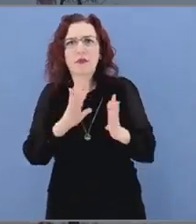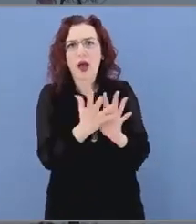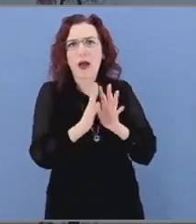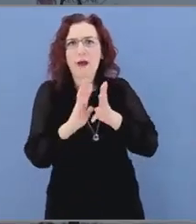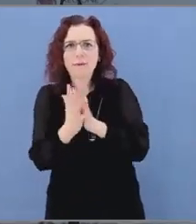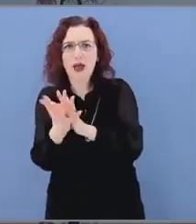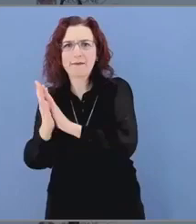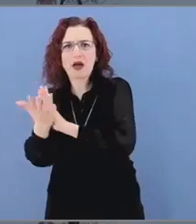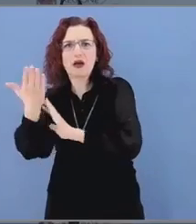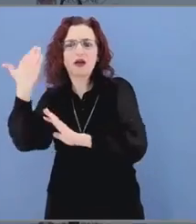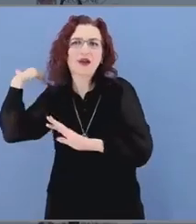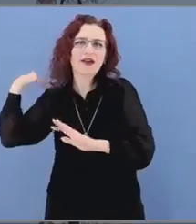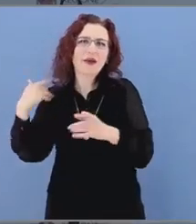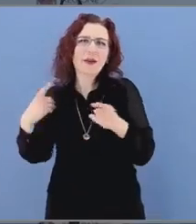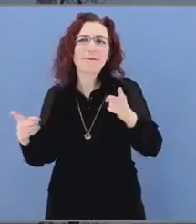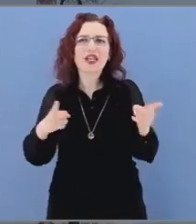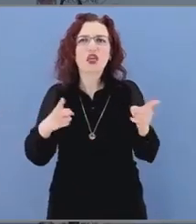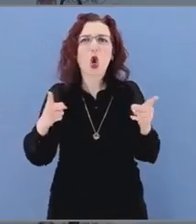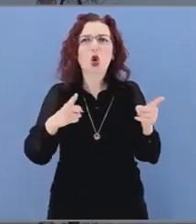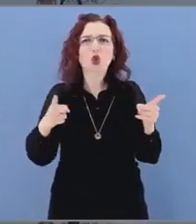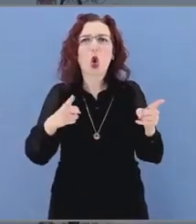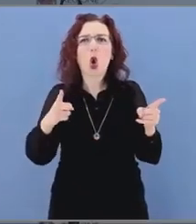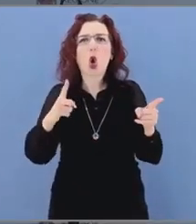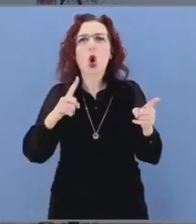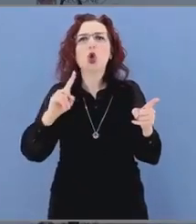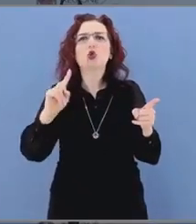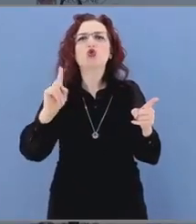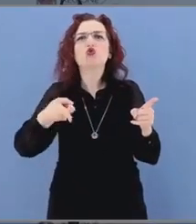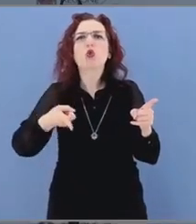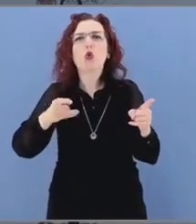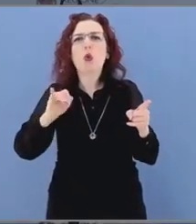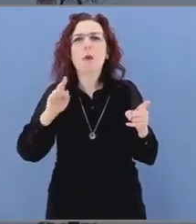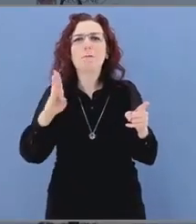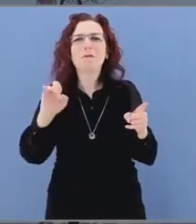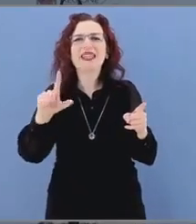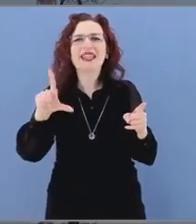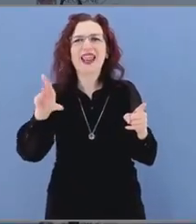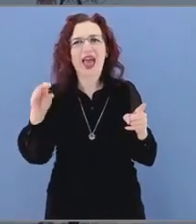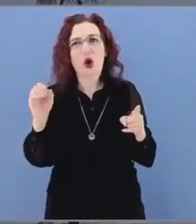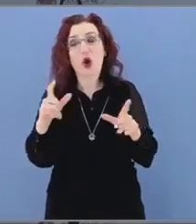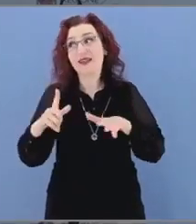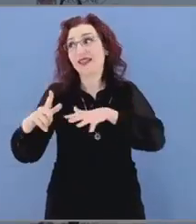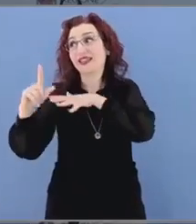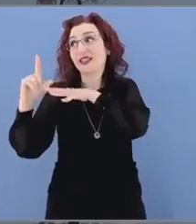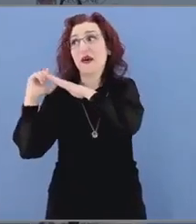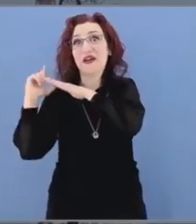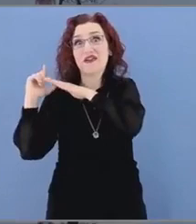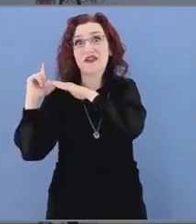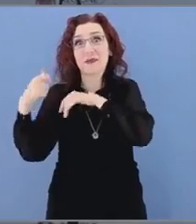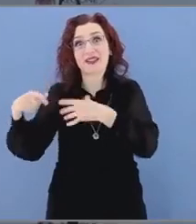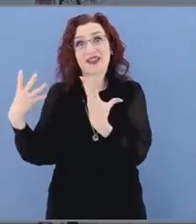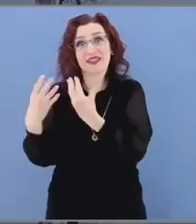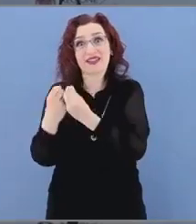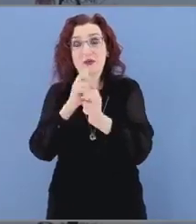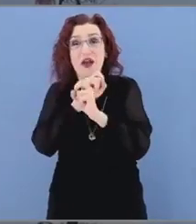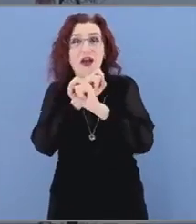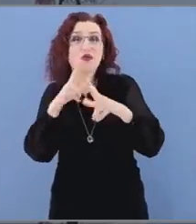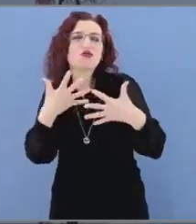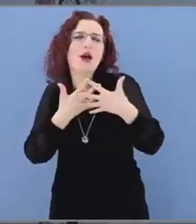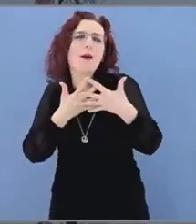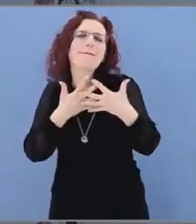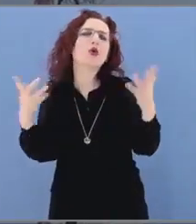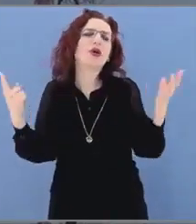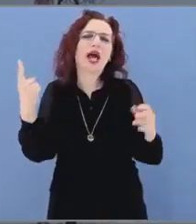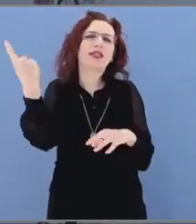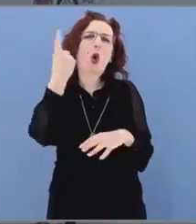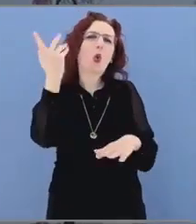Giubileo. La scorsa settimana col Presidente abbiamo annunciato il più grande e ad oggi unico intervento di riqualificazione di tutto il